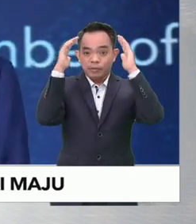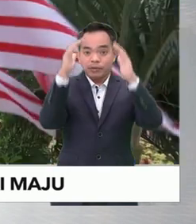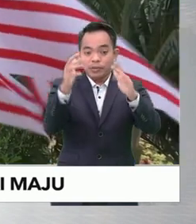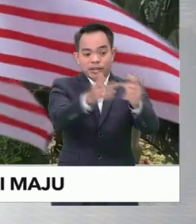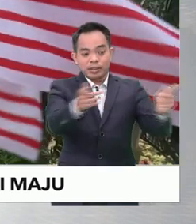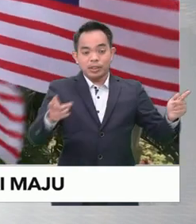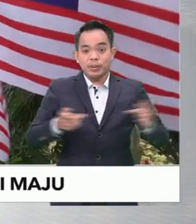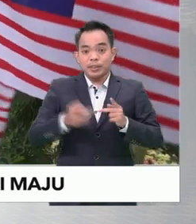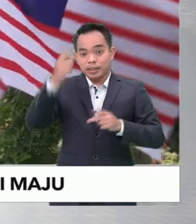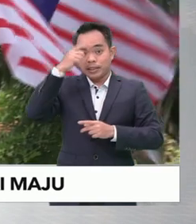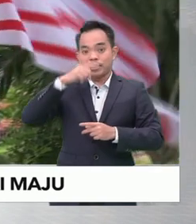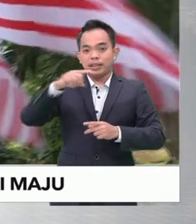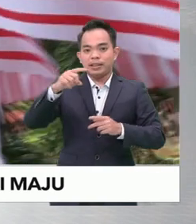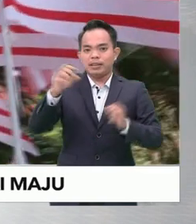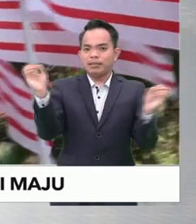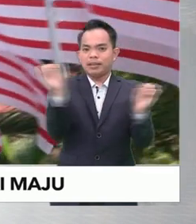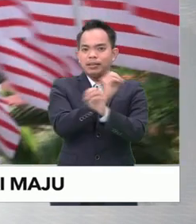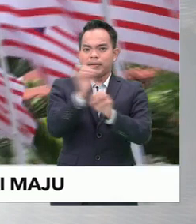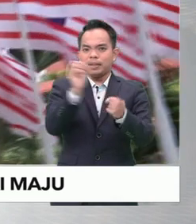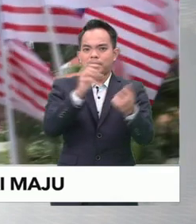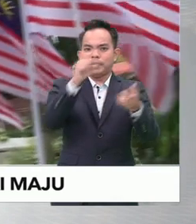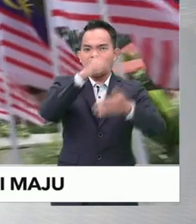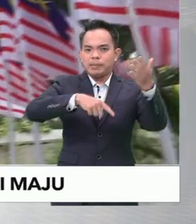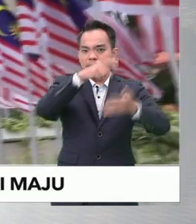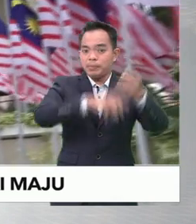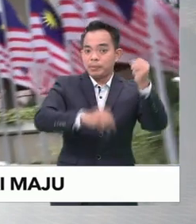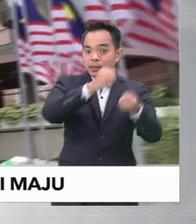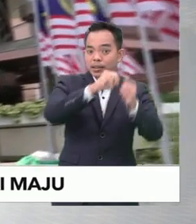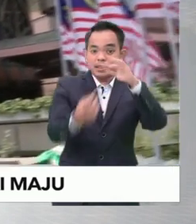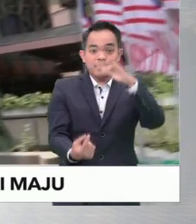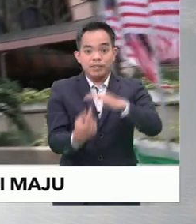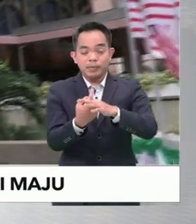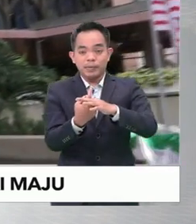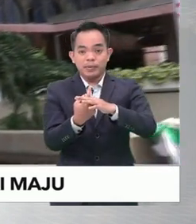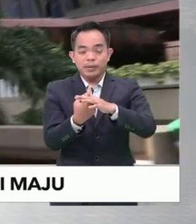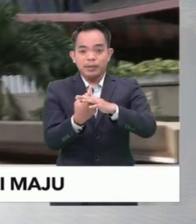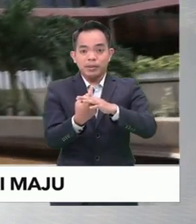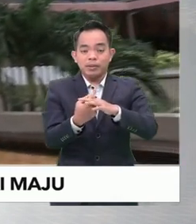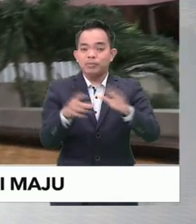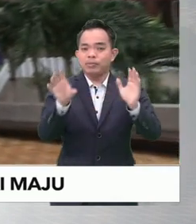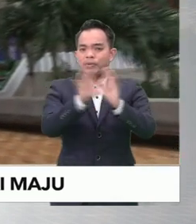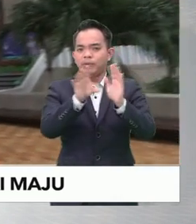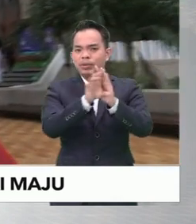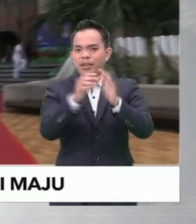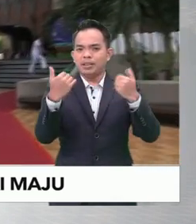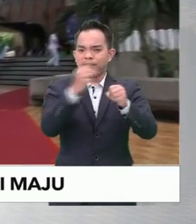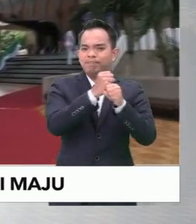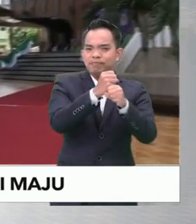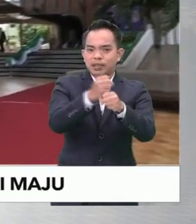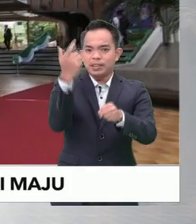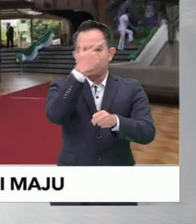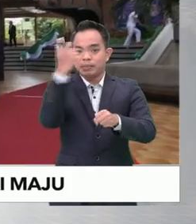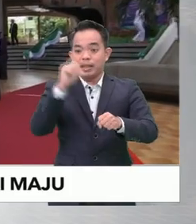di Thailand tanpa di Belenggu dengan berbagai isu dan masalah terutamanya pemberontakan yang berlaku akibat